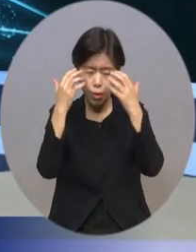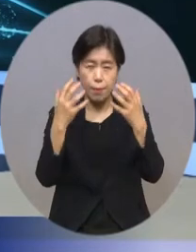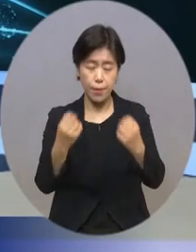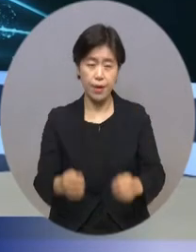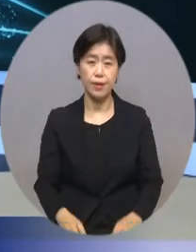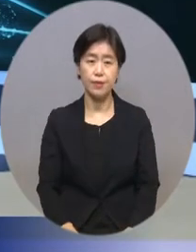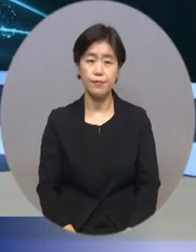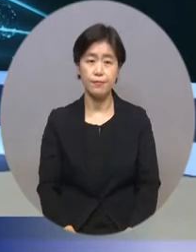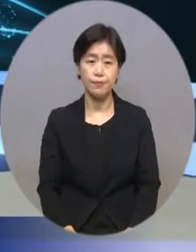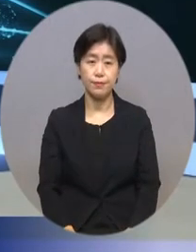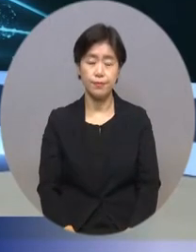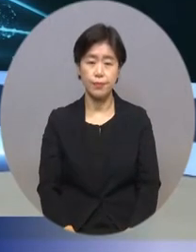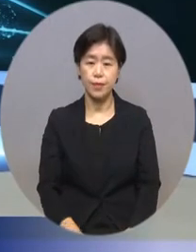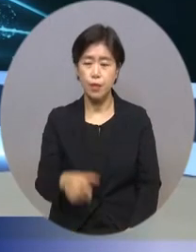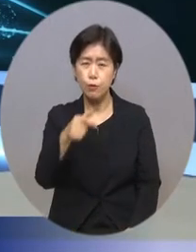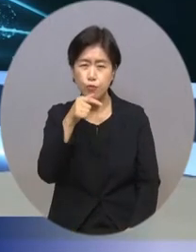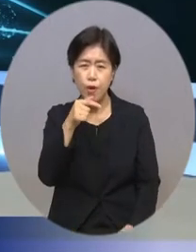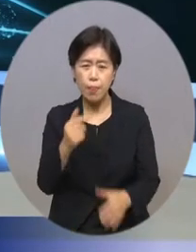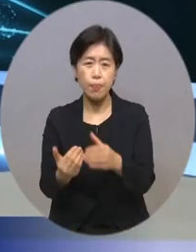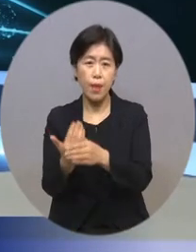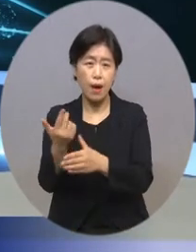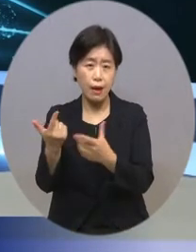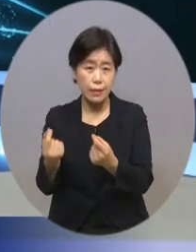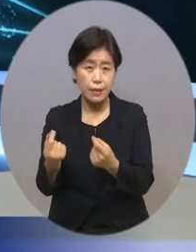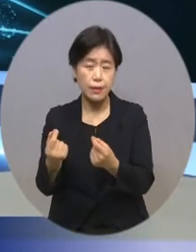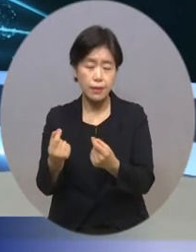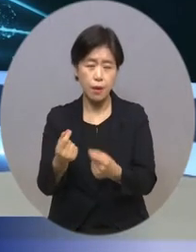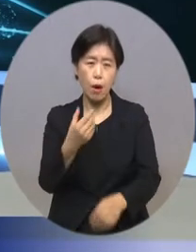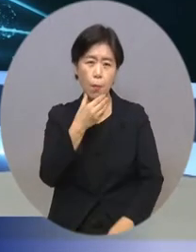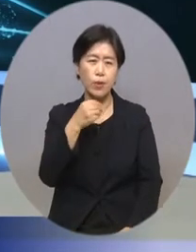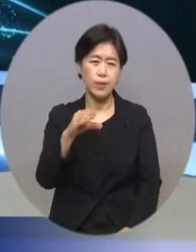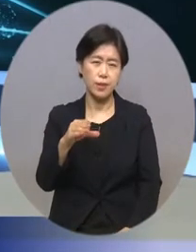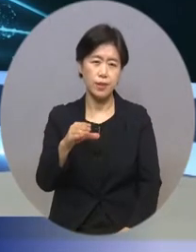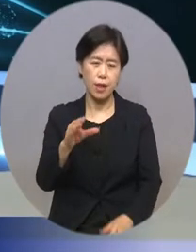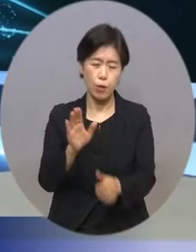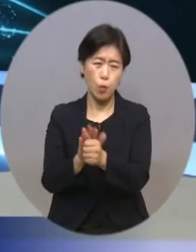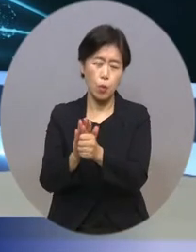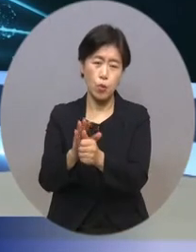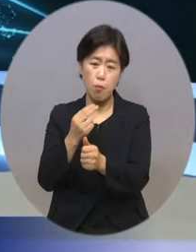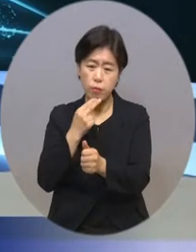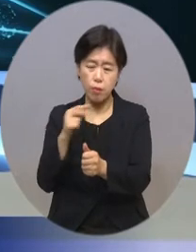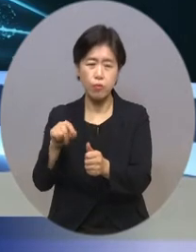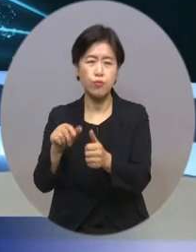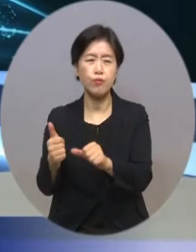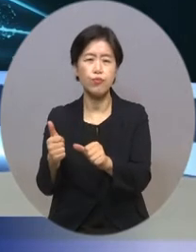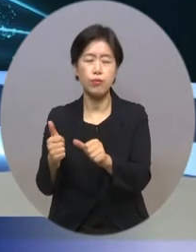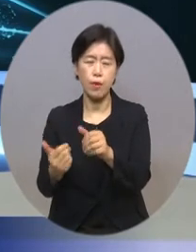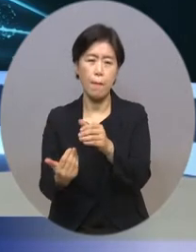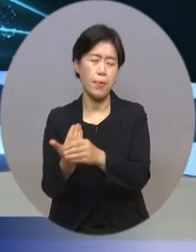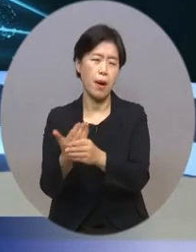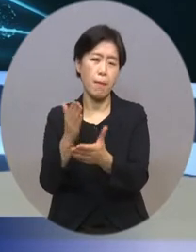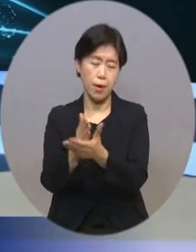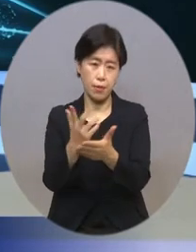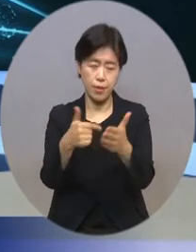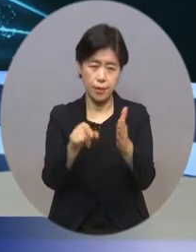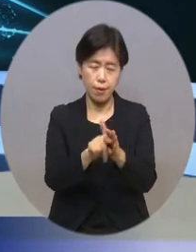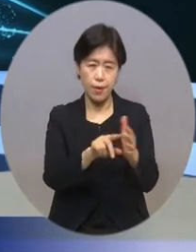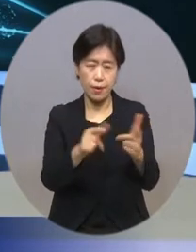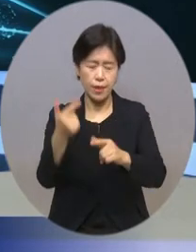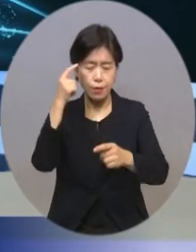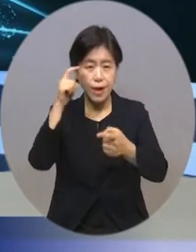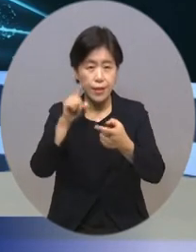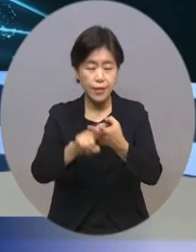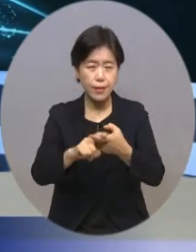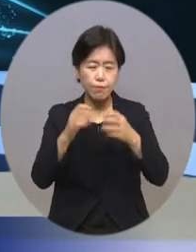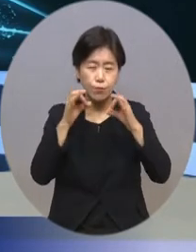텐데요. 수원 세무녀와 같은 복지 사각지대가 없도록 지속적이고 선제적인 지원책 마련을 위한